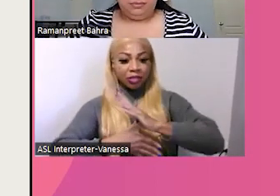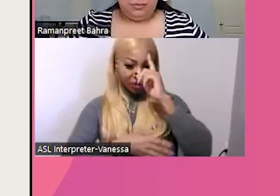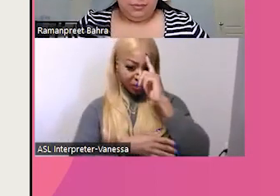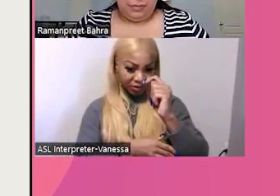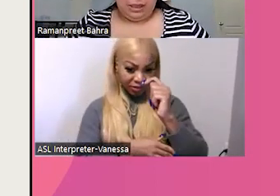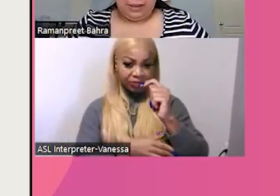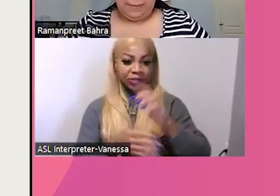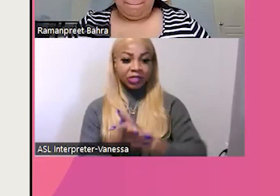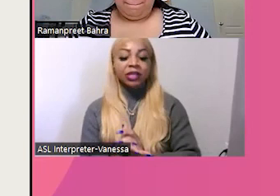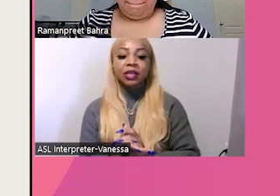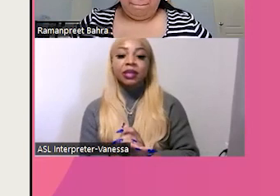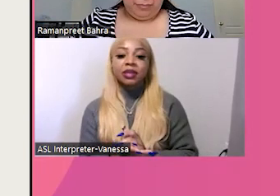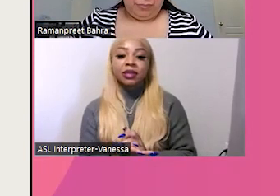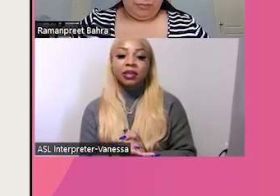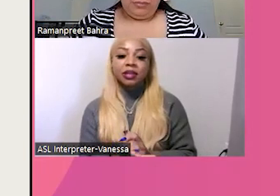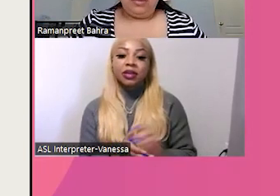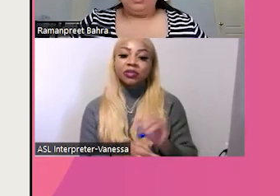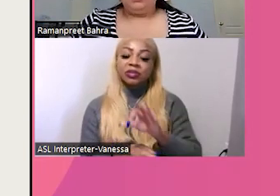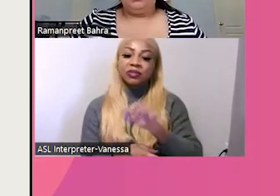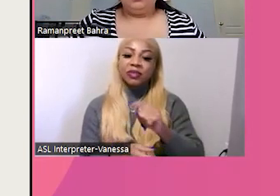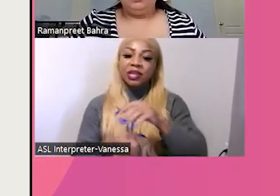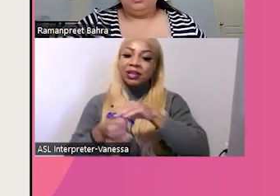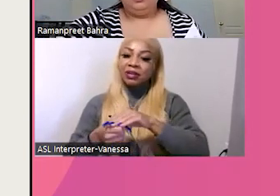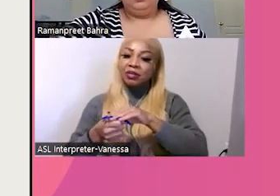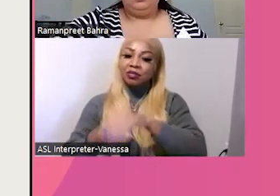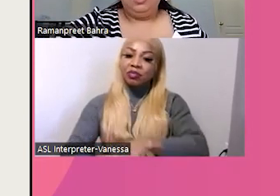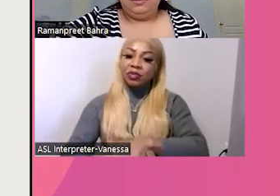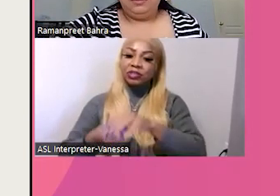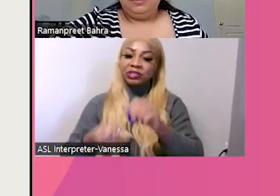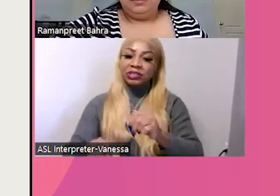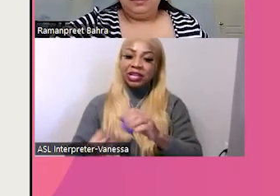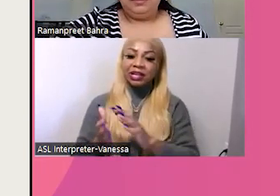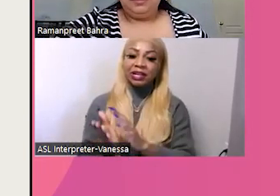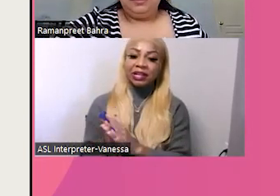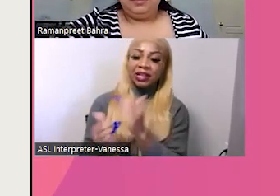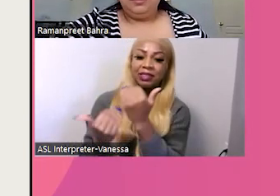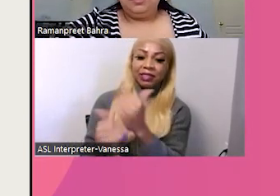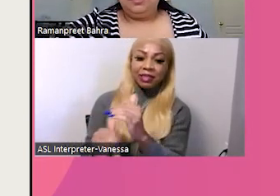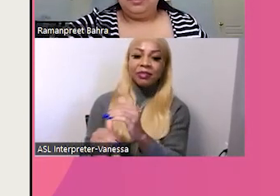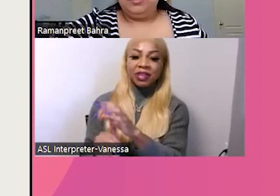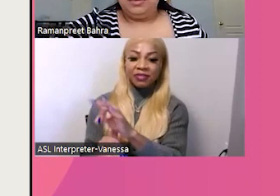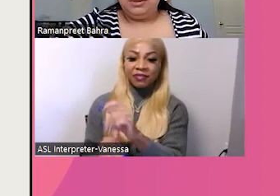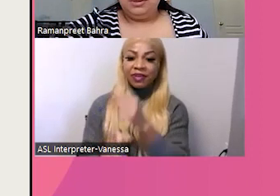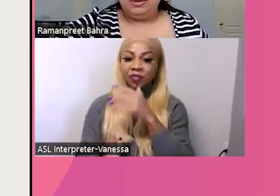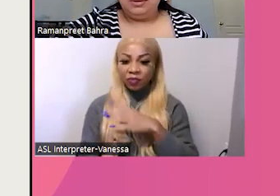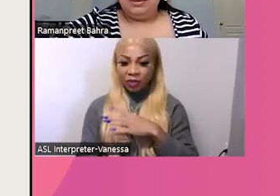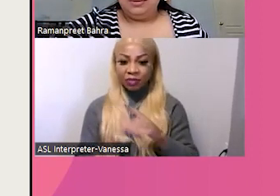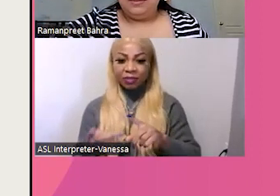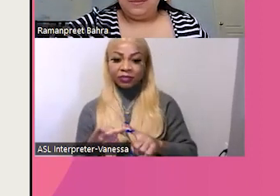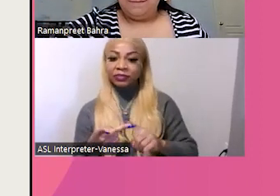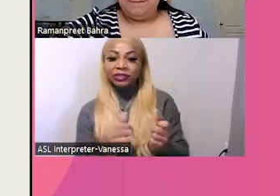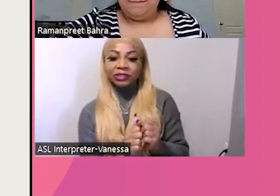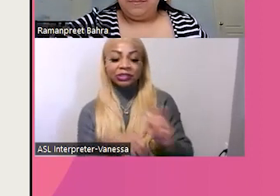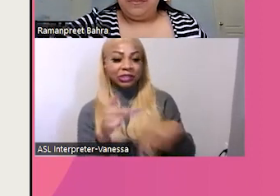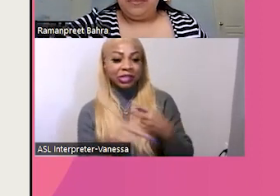certains concepts clés en matière d'oppression liée au poids et de discrimination fondée sur le poids et de la façon dont ces deux concepts